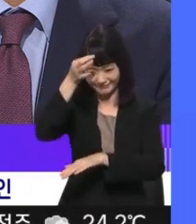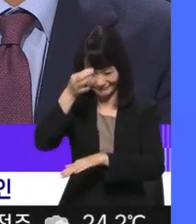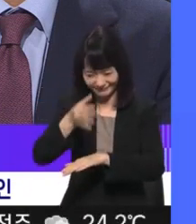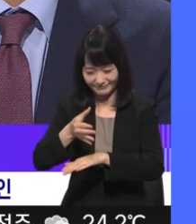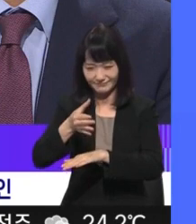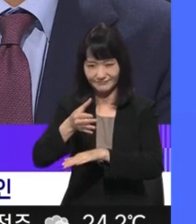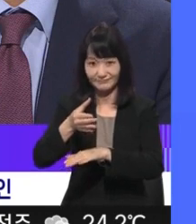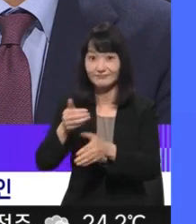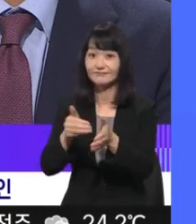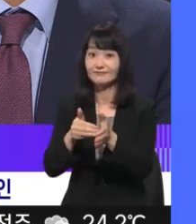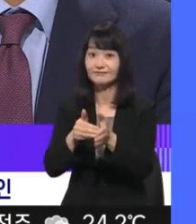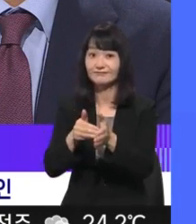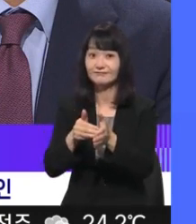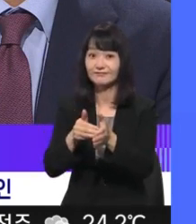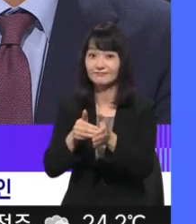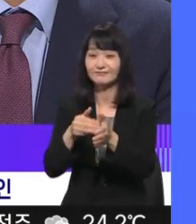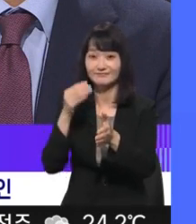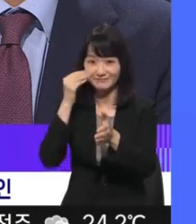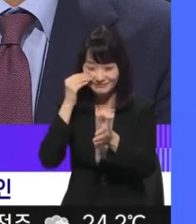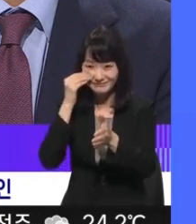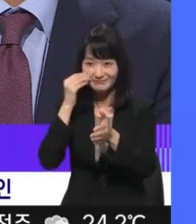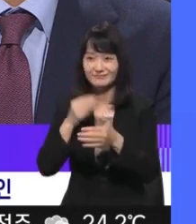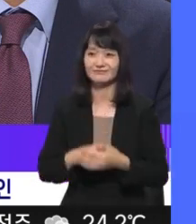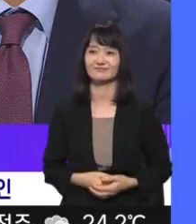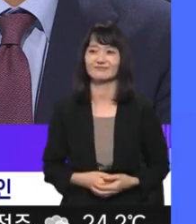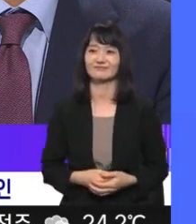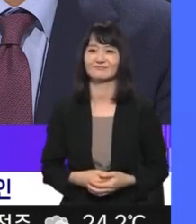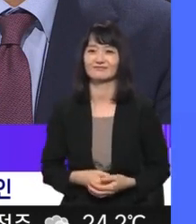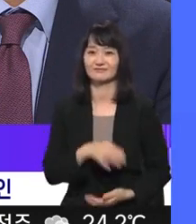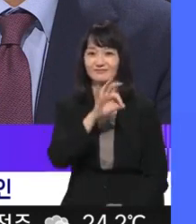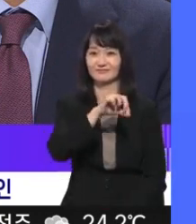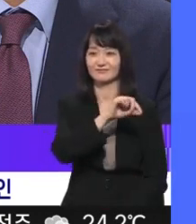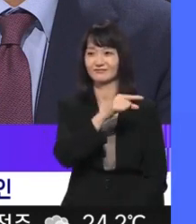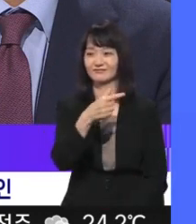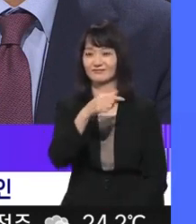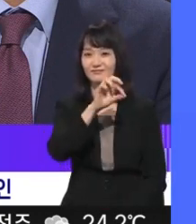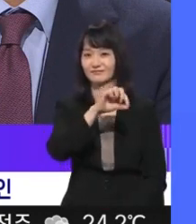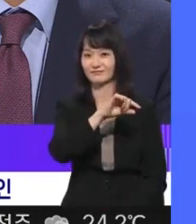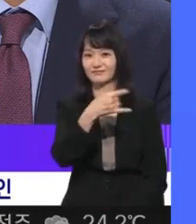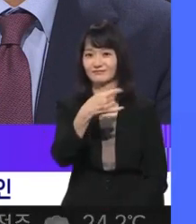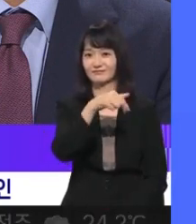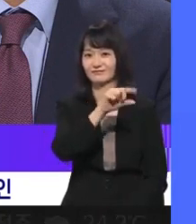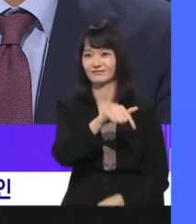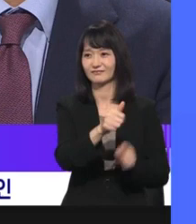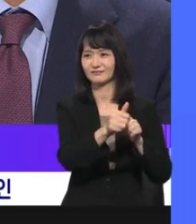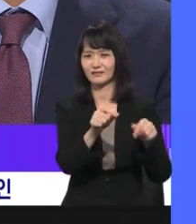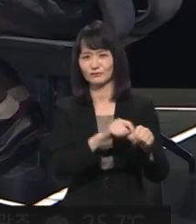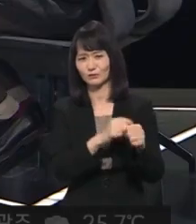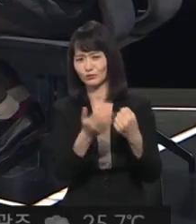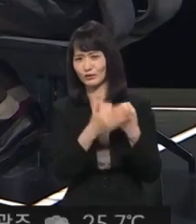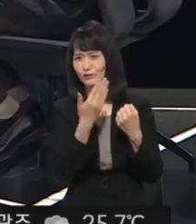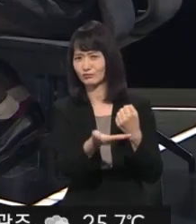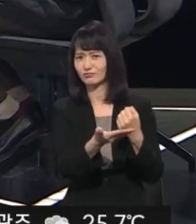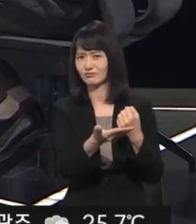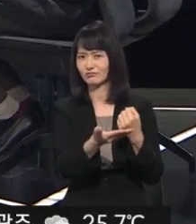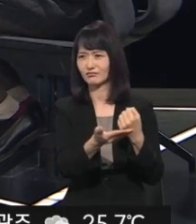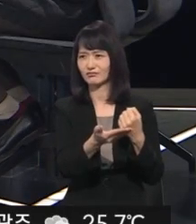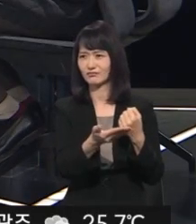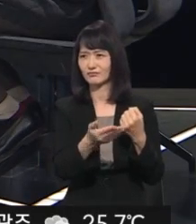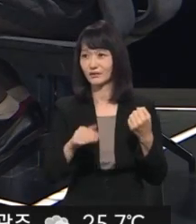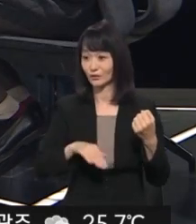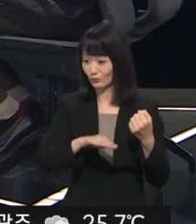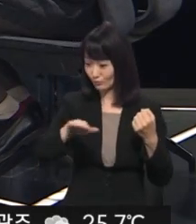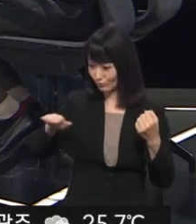알겠습니다 이제 닦은 하셨지요 아 근데 때 끝난 일입니다 네 그래서 내 변이 낮에 너무 유키스 특히 해주시는 거 아니에요 말 저희 부부